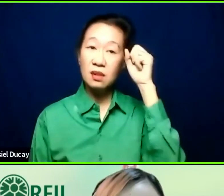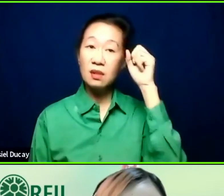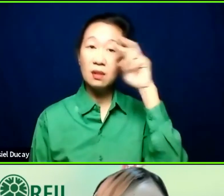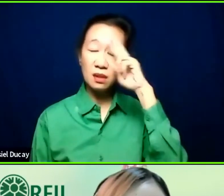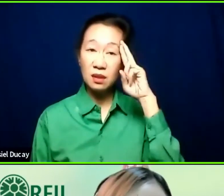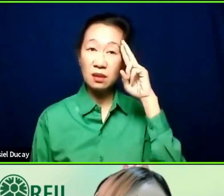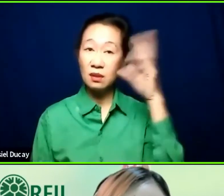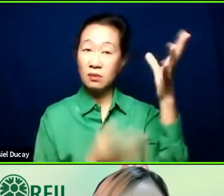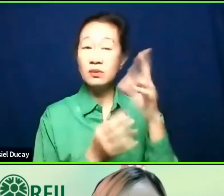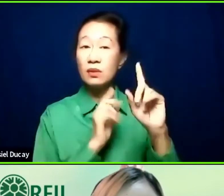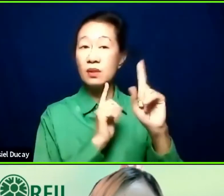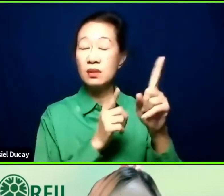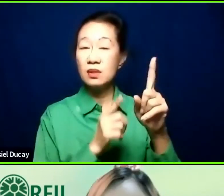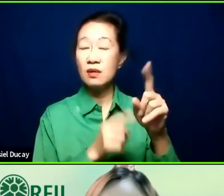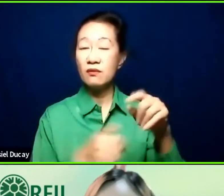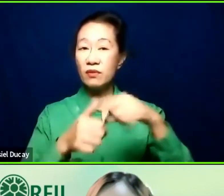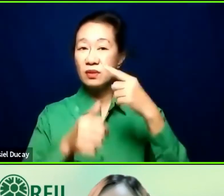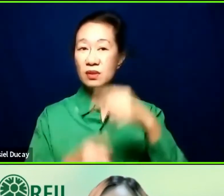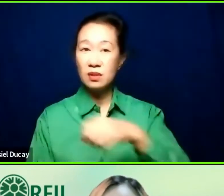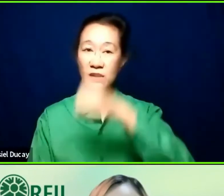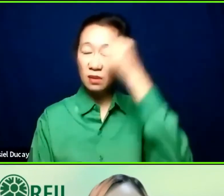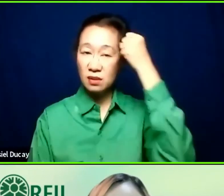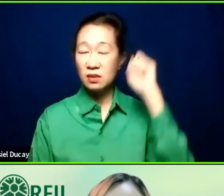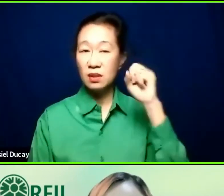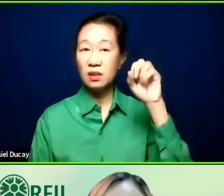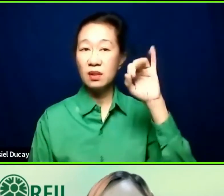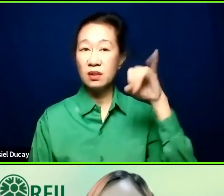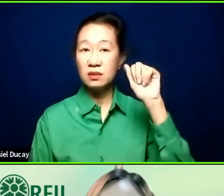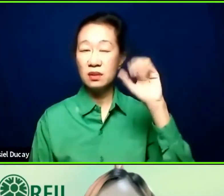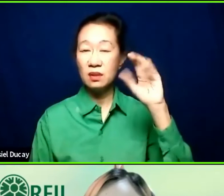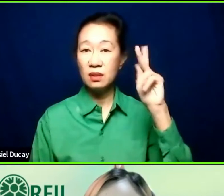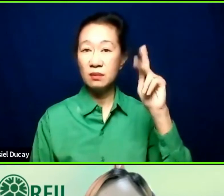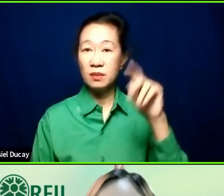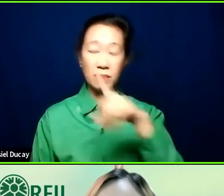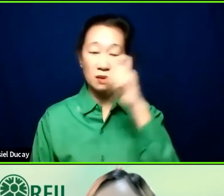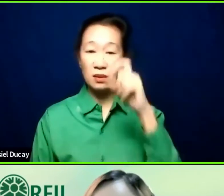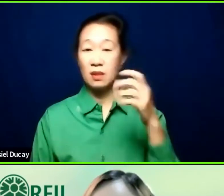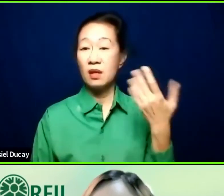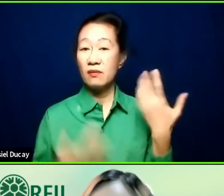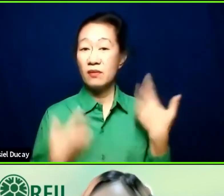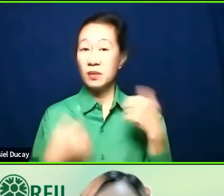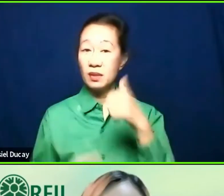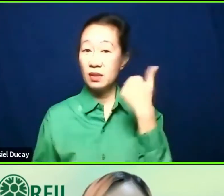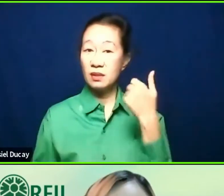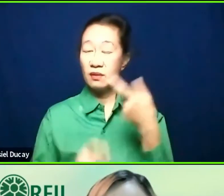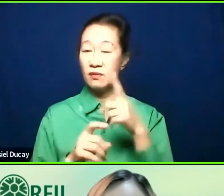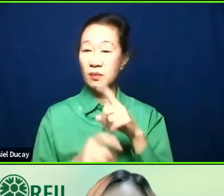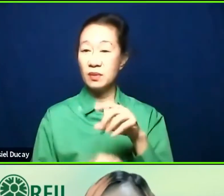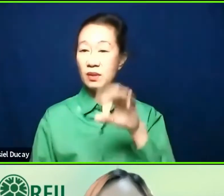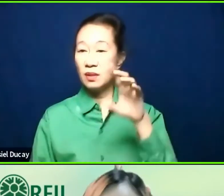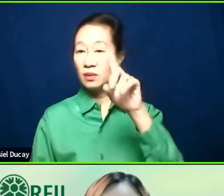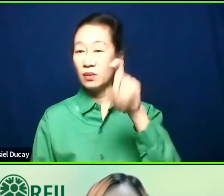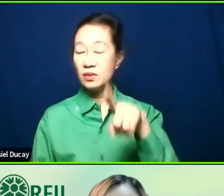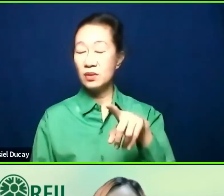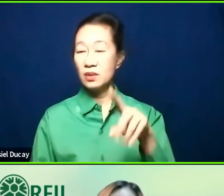the question first of Sir Jack? Kasi we have another po dito sa Q&A. Okay, sige. Jack,